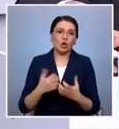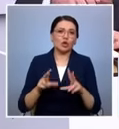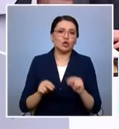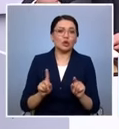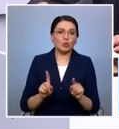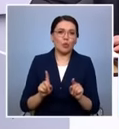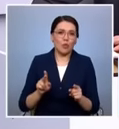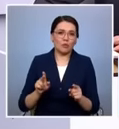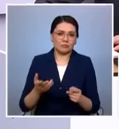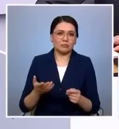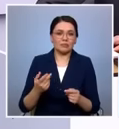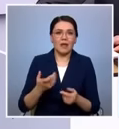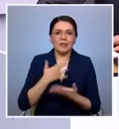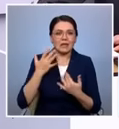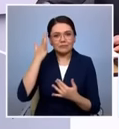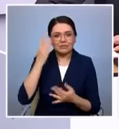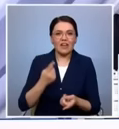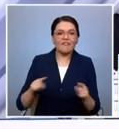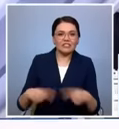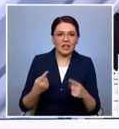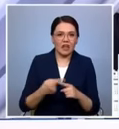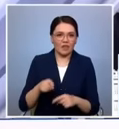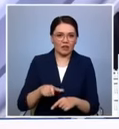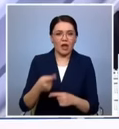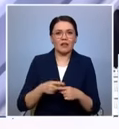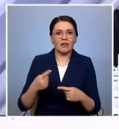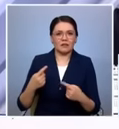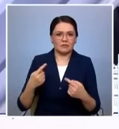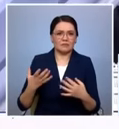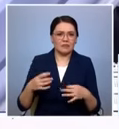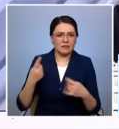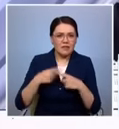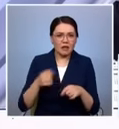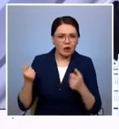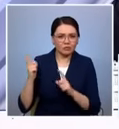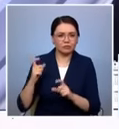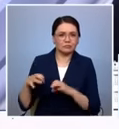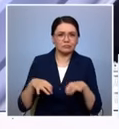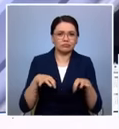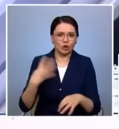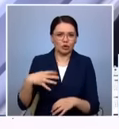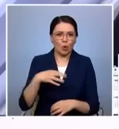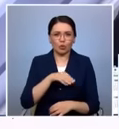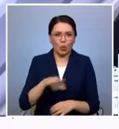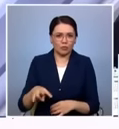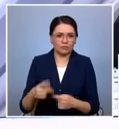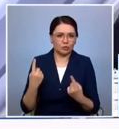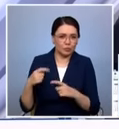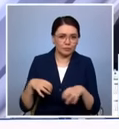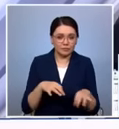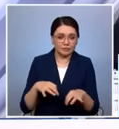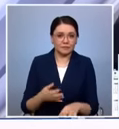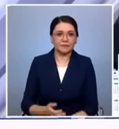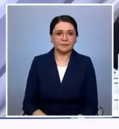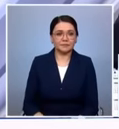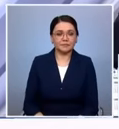Возможно, даже следующей весной начнут продолжать облицовку минаретов. Но это, как говорится, не точно. Потому что